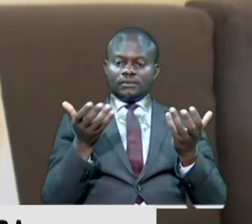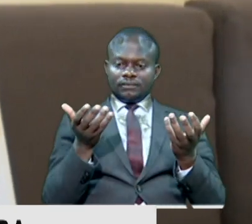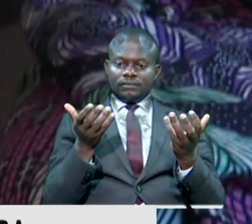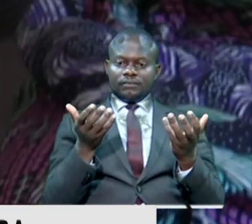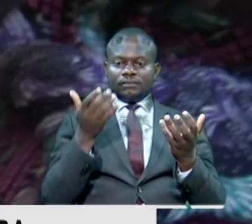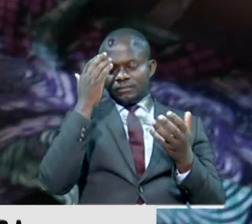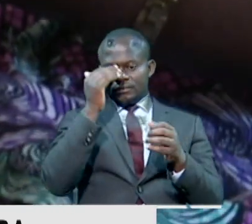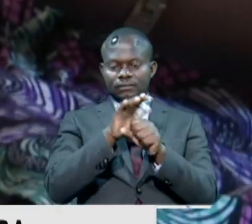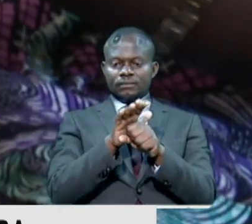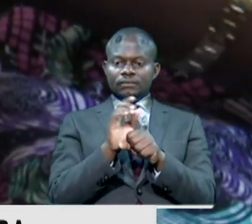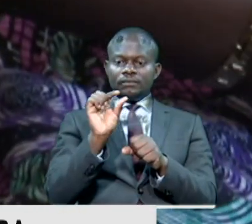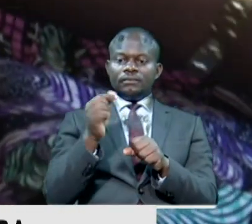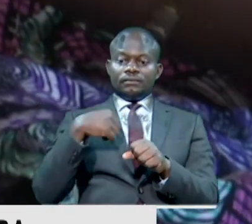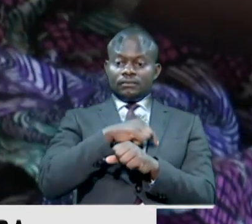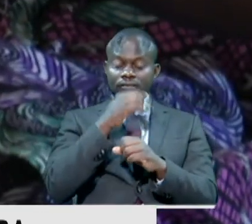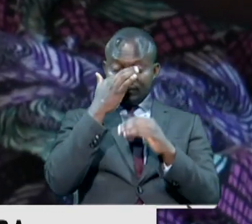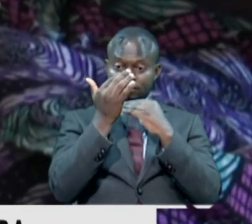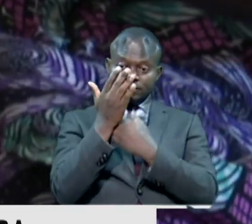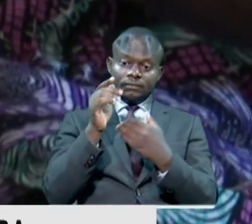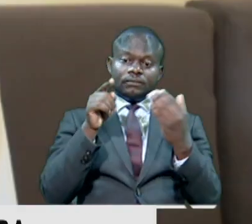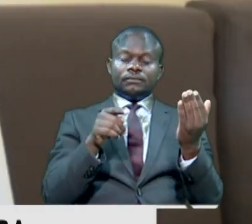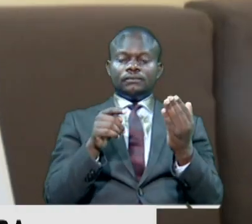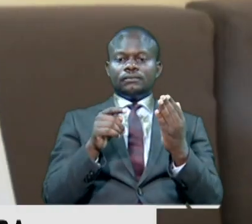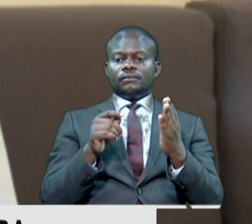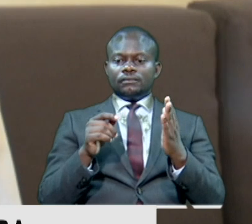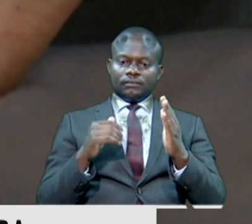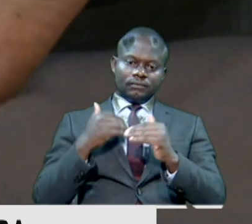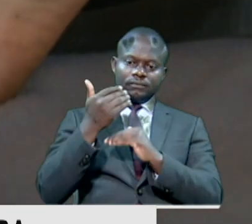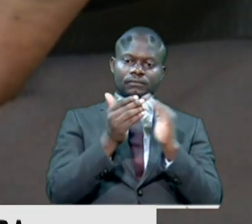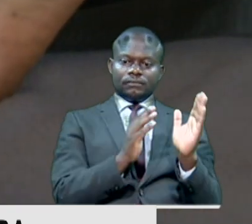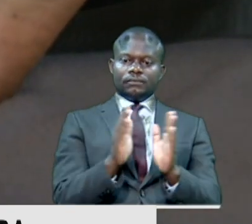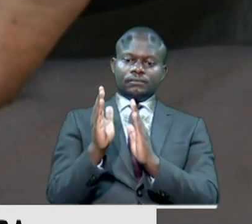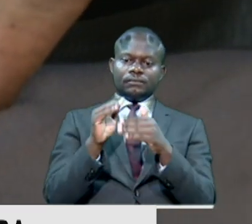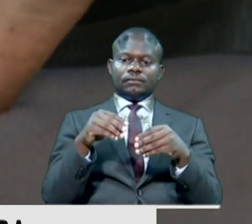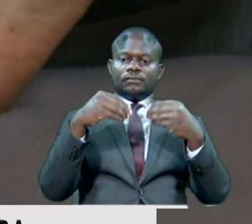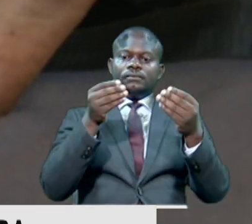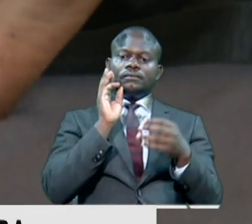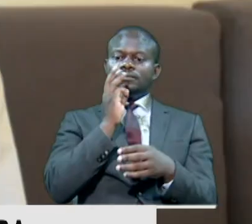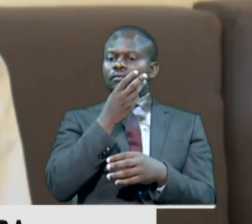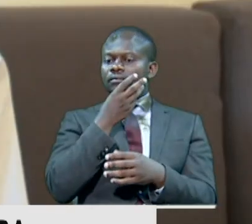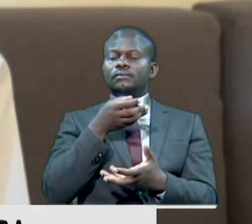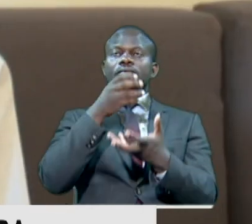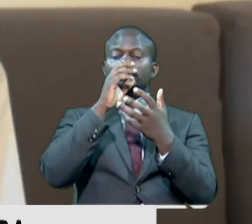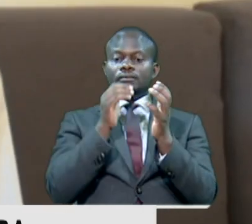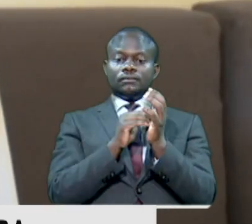gato kenshi nk'iyo mbyutse nk'uko nzindutse agiye kwita akabyuka ko nkasiga nyine nga ibyo kunywa gaburira